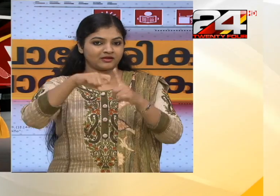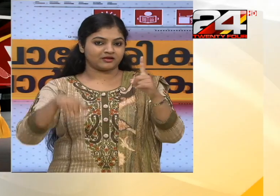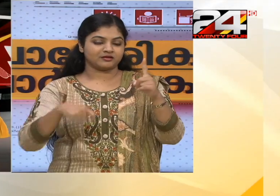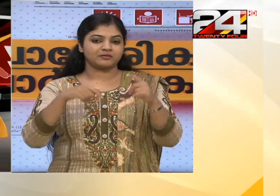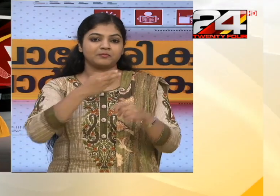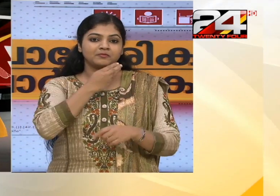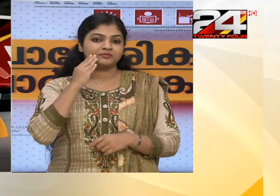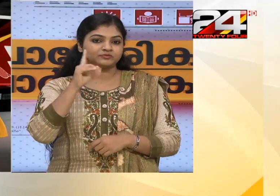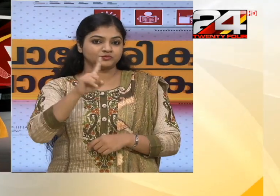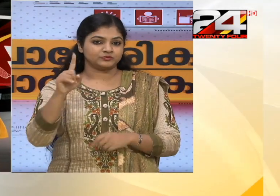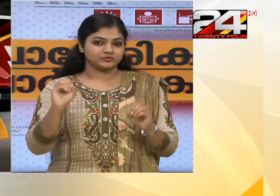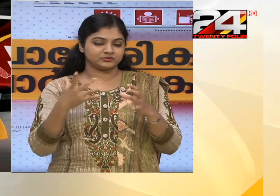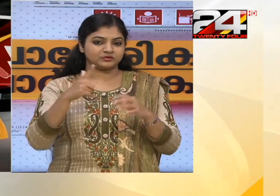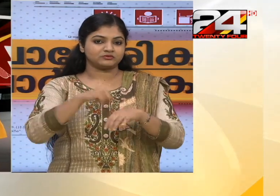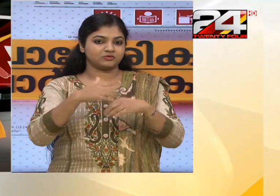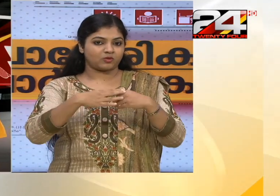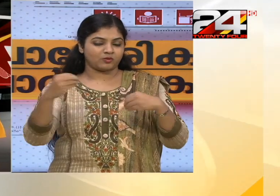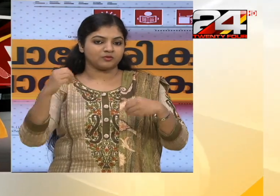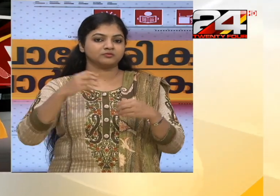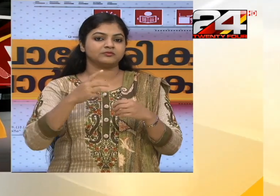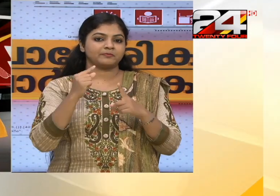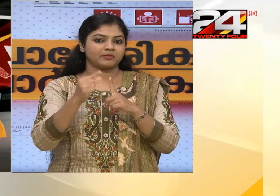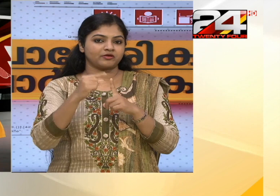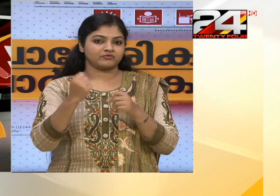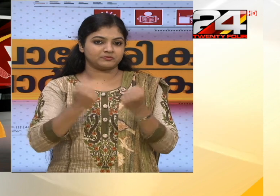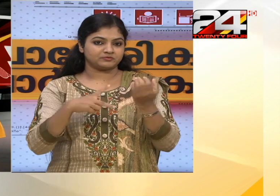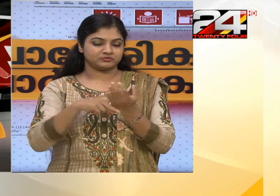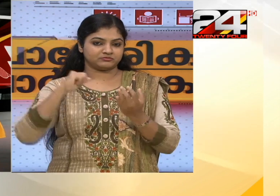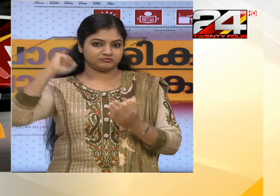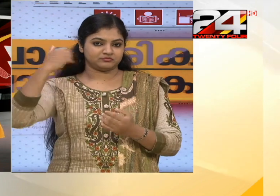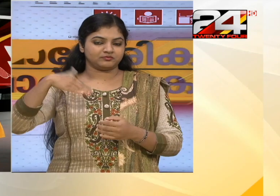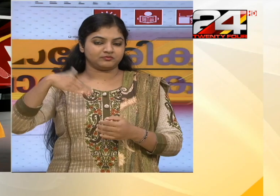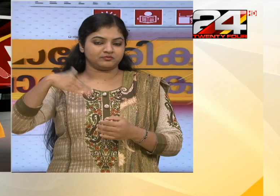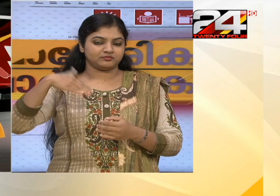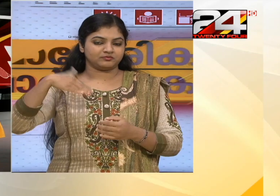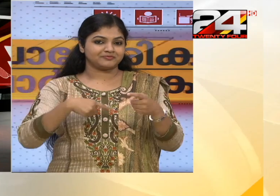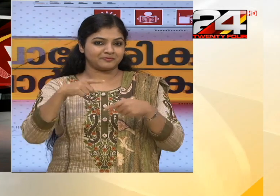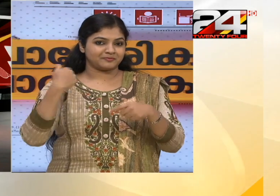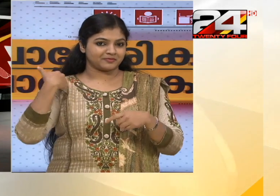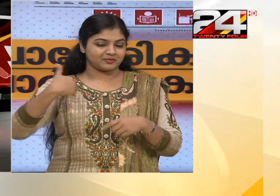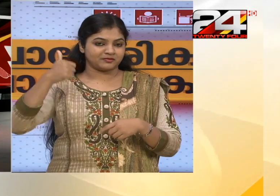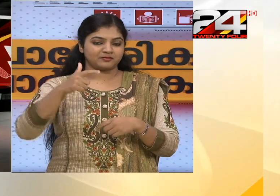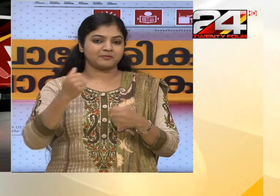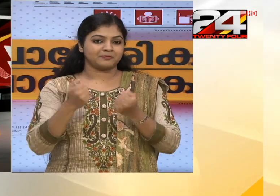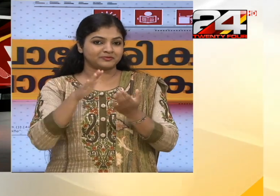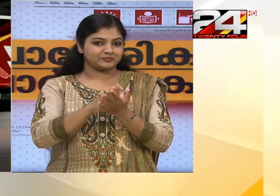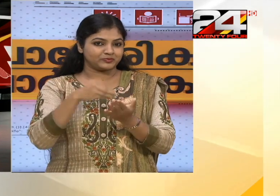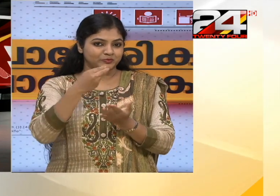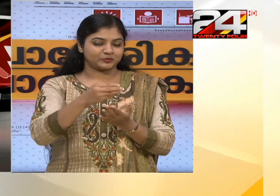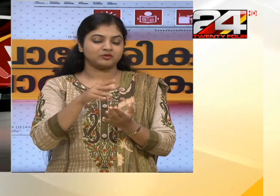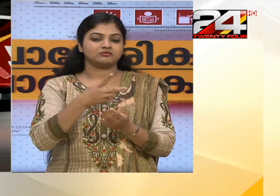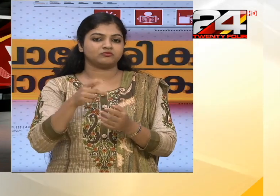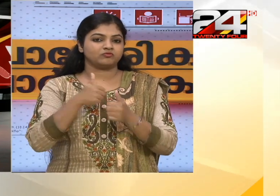സംസ്ഥാനത്ത് March 11 മുതൽ അനിശ്ചിതകാല സ്വകാര്യ ബസ് സമരം. ഗതാഗത മന്ത്രി ബസ് ഉടമകൾക്ക് നൽകിയ ഉറപ്പുകൾ പാലിക്കാത്ത സാഹചര്യത്തിലാണ് വീണ്ടും